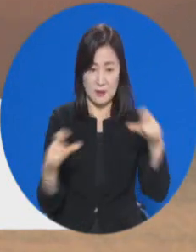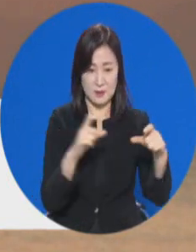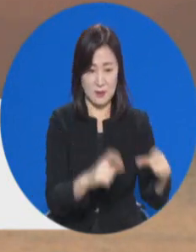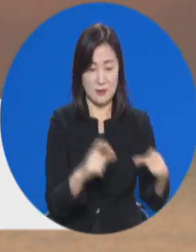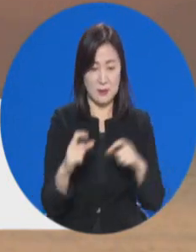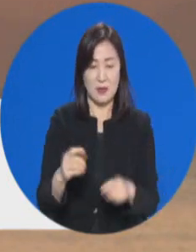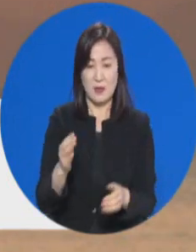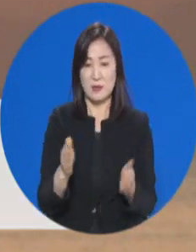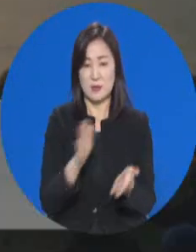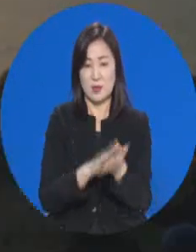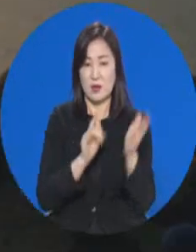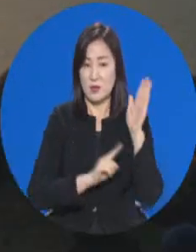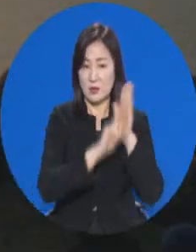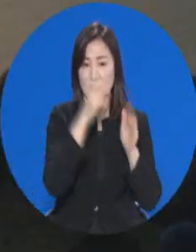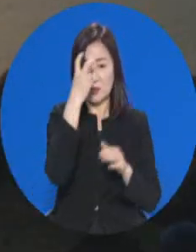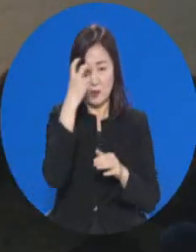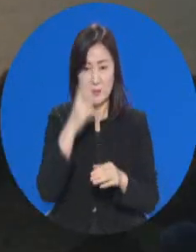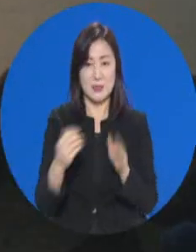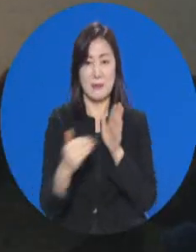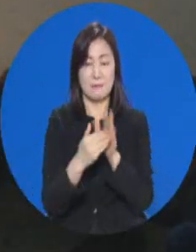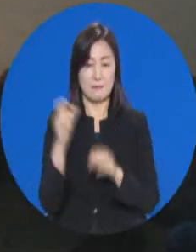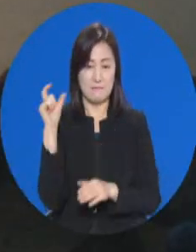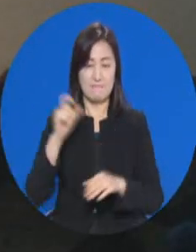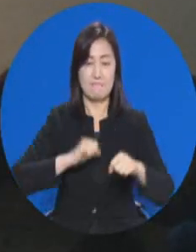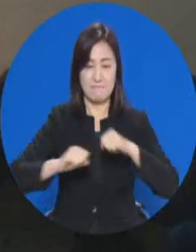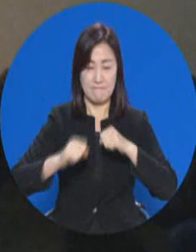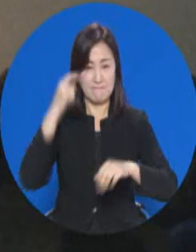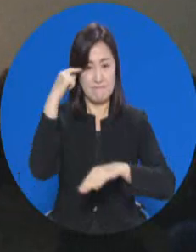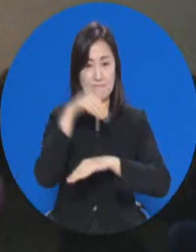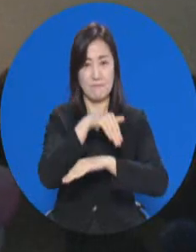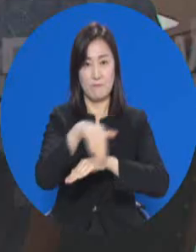발열 체크 등 방역 활동을 강화할 방침입니다.